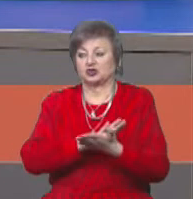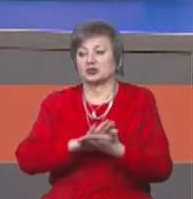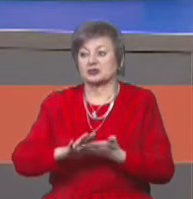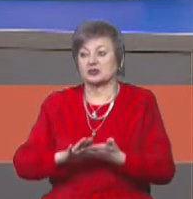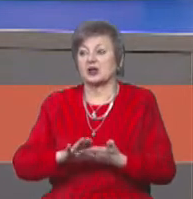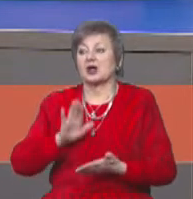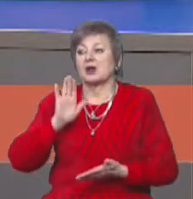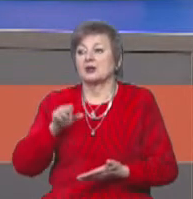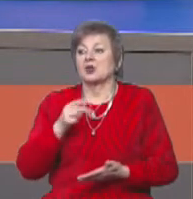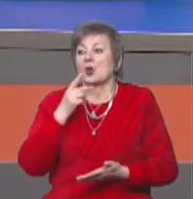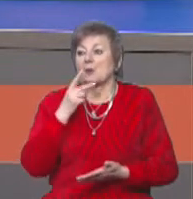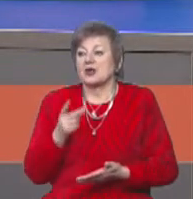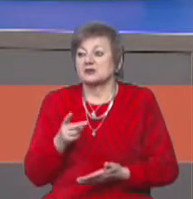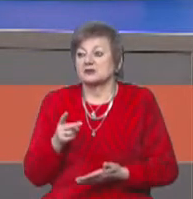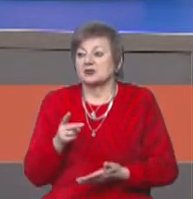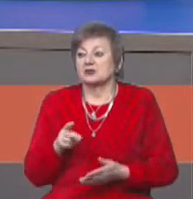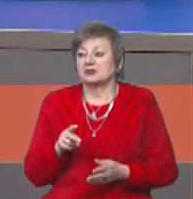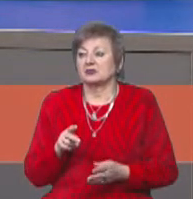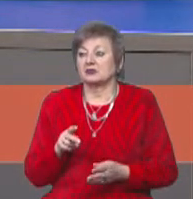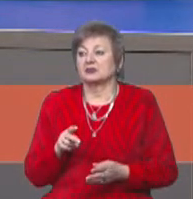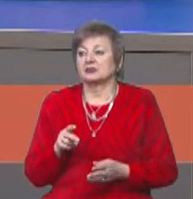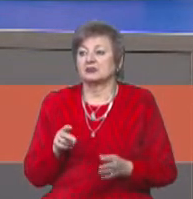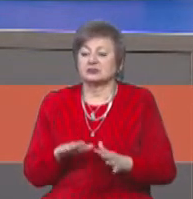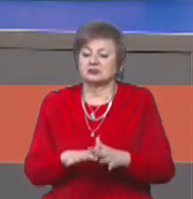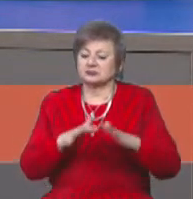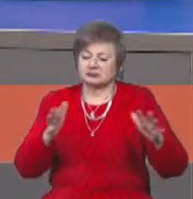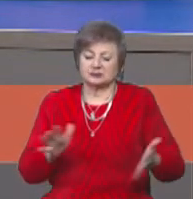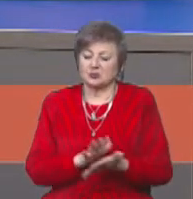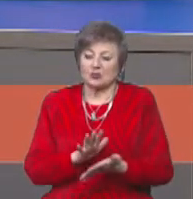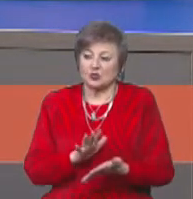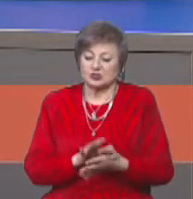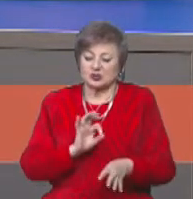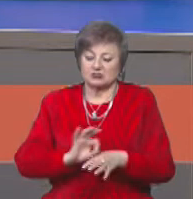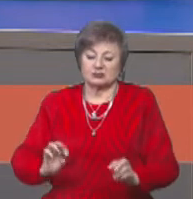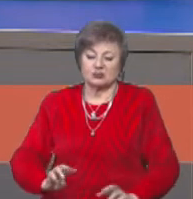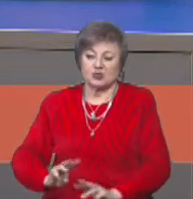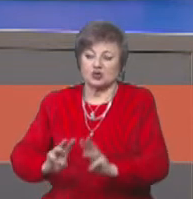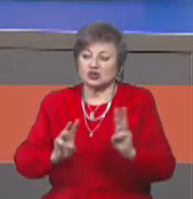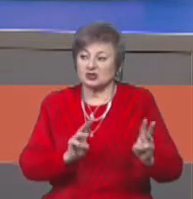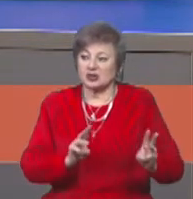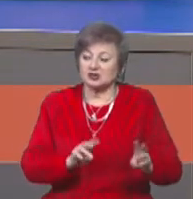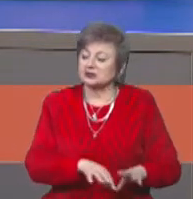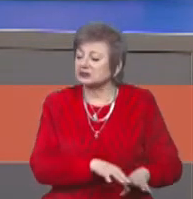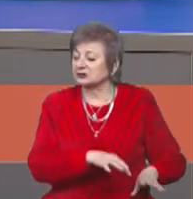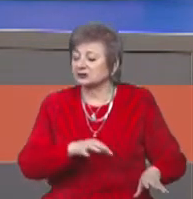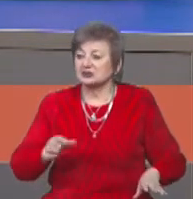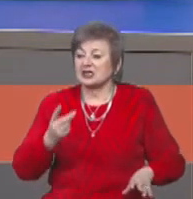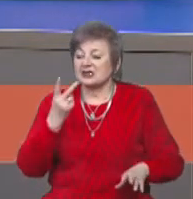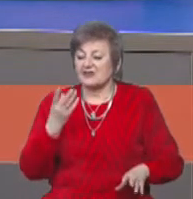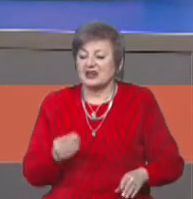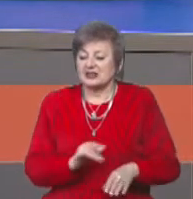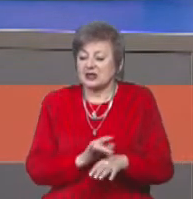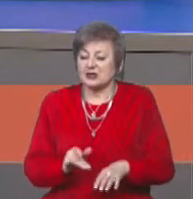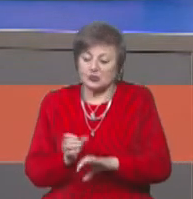она собирала до моего появления кучу мусора, которую сожгла, осталась огромная куча пепла. Мы 2 дня